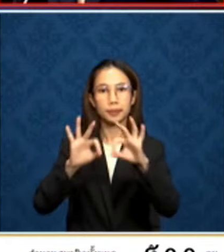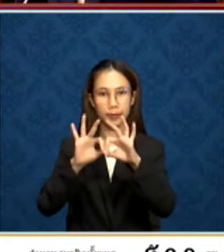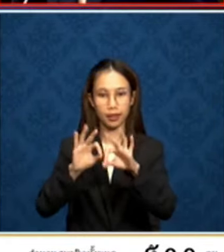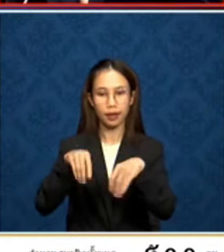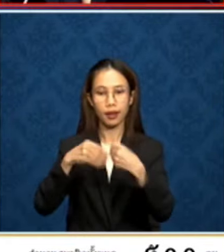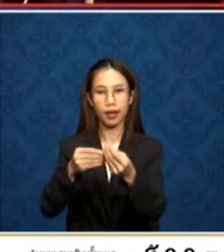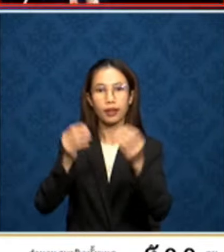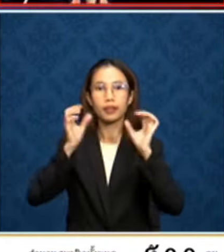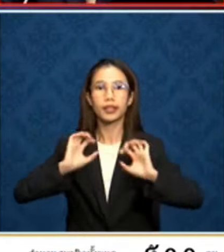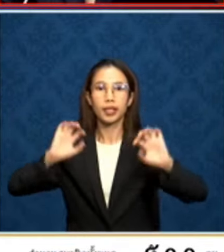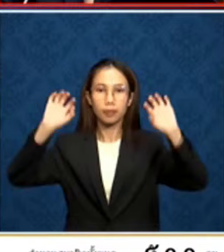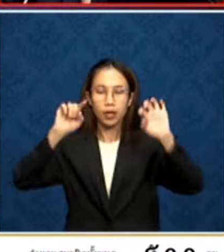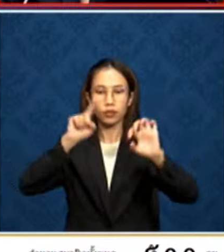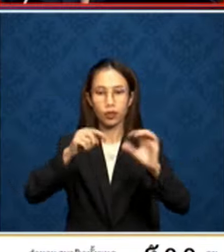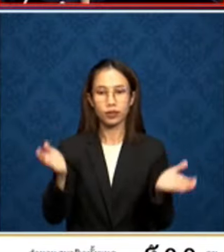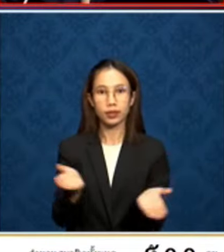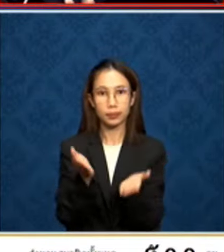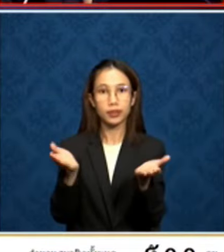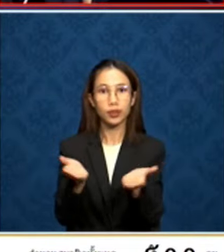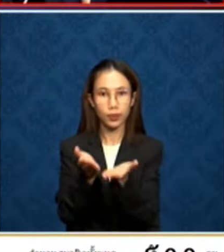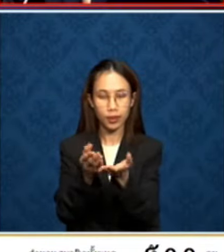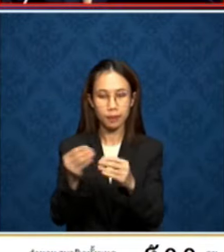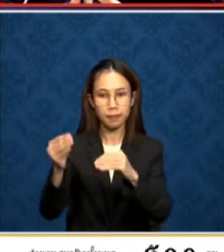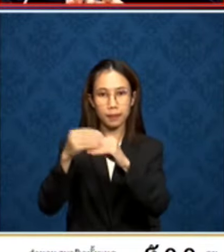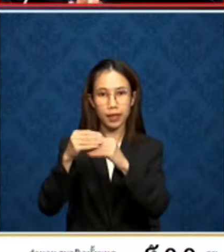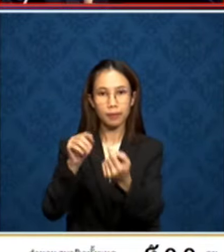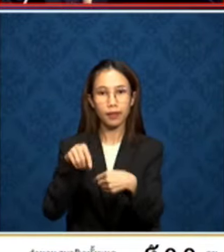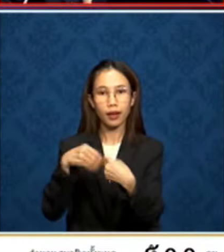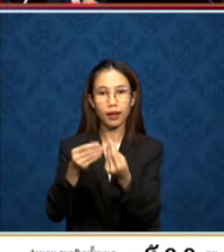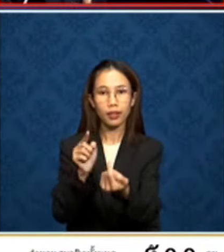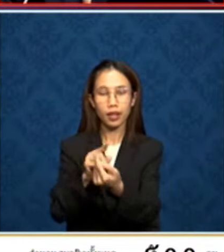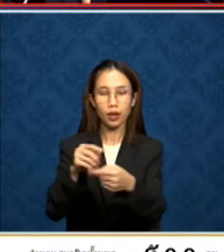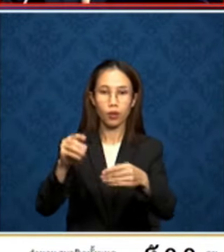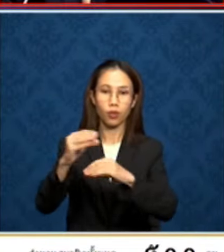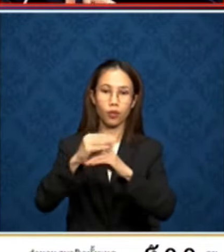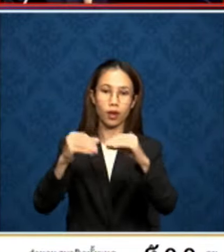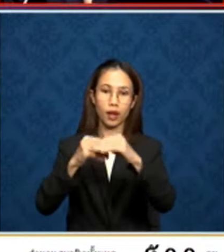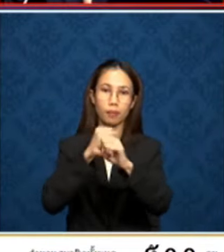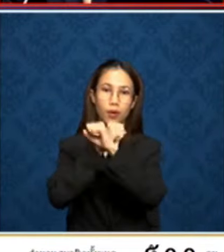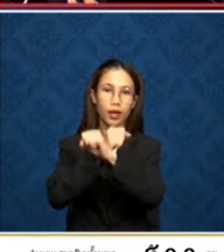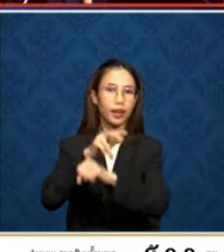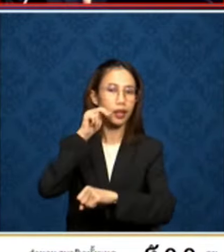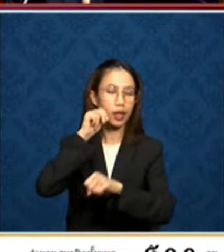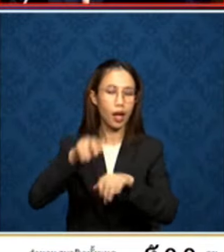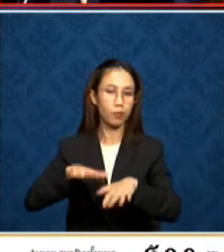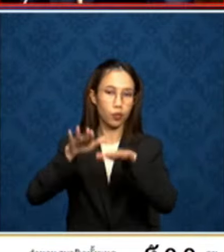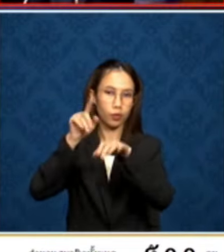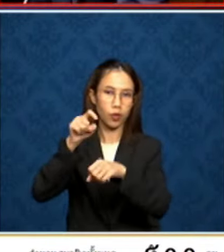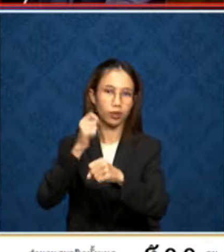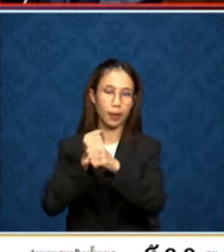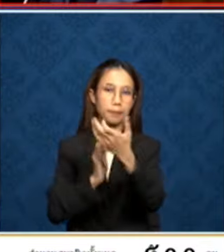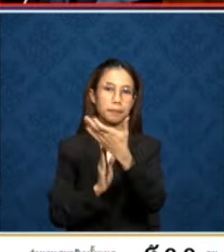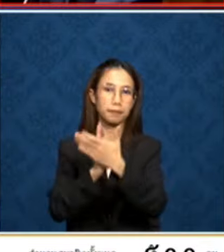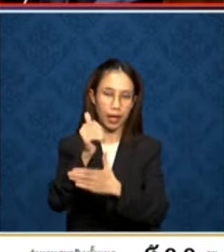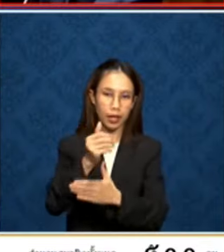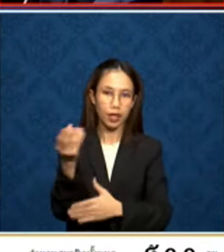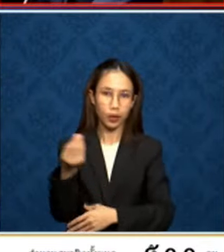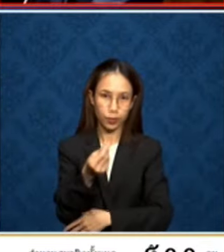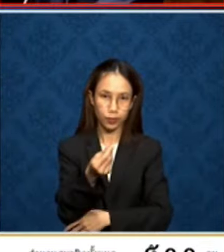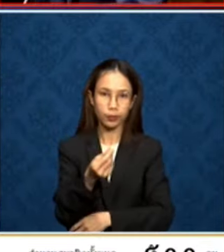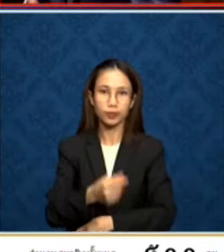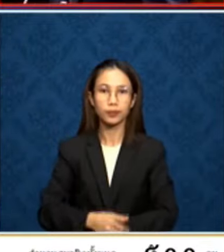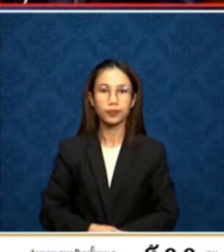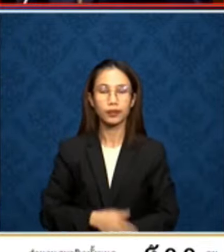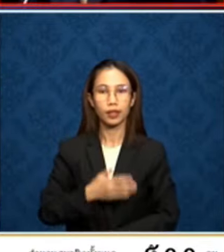รัฐบาลจะต้องสนับสนุนแล้วก็เพิ่มเติมให้โครงการป้องกันน้ำท่วมในกรุงเทพมหานครนั้นสำเร็จและราบรื่นโดยเร็วที่สุดค่ะ